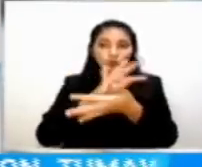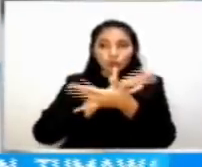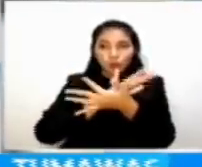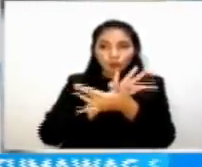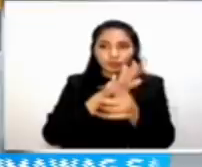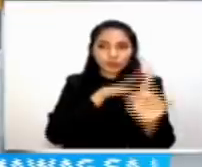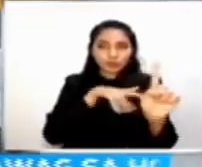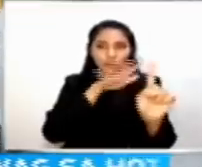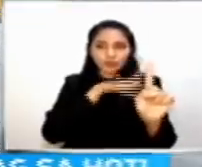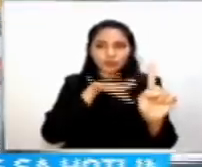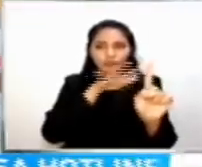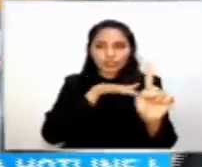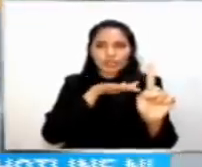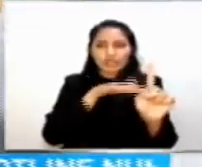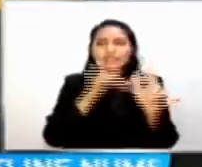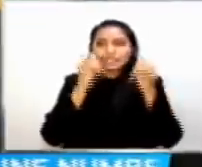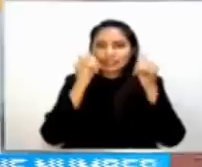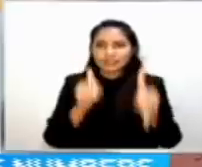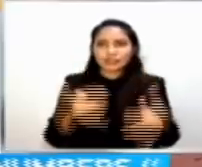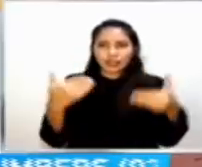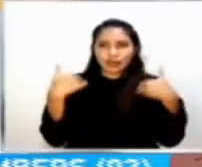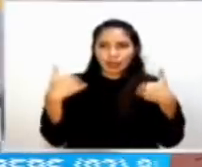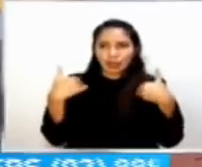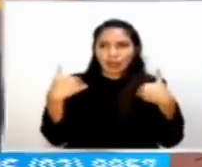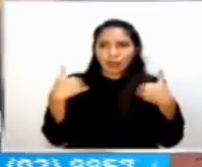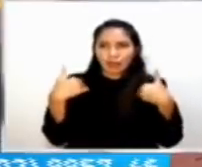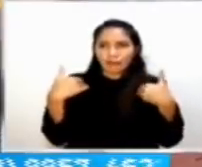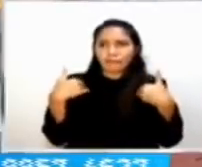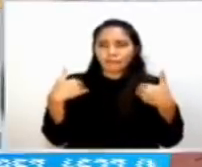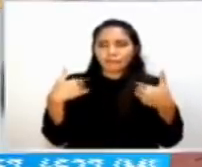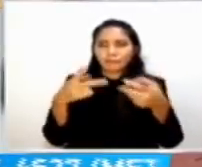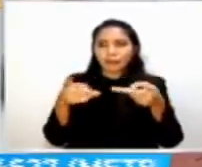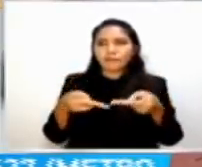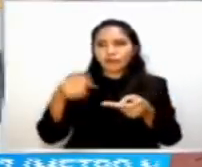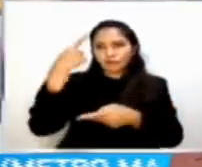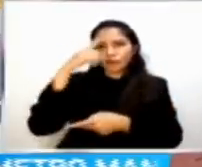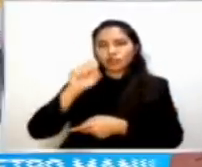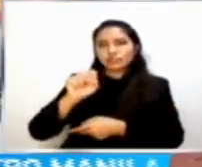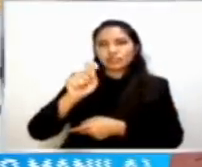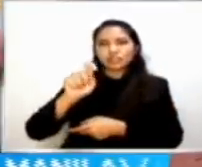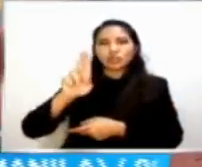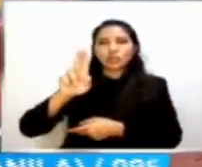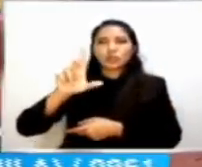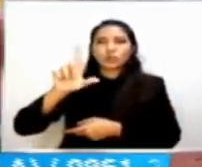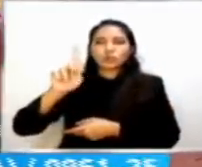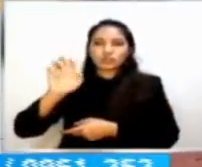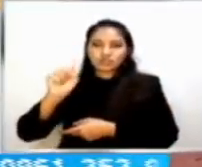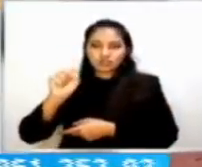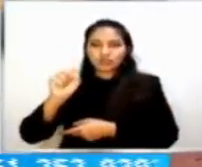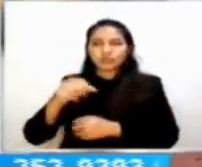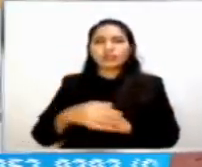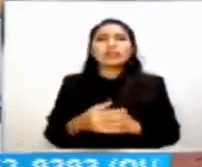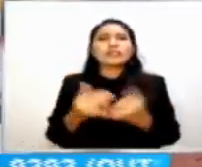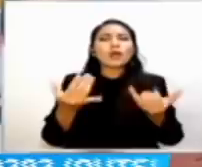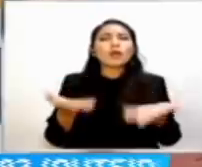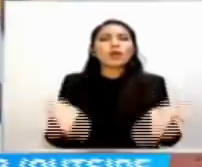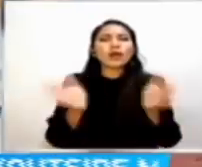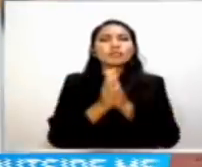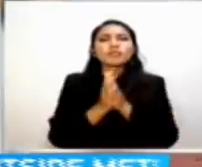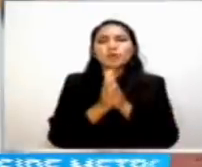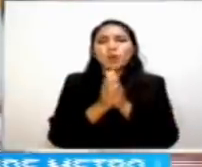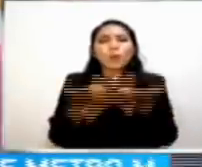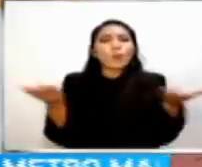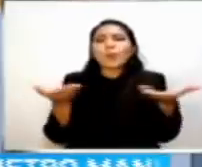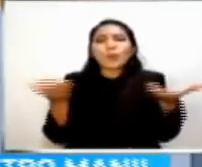Luke's QC. Meron tuloy na patanong, saan makikita ang sinasabi ng DOH na 20-30% na bakante sa mga ICU